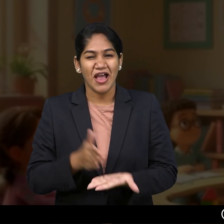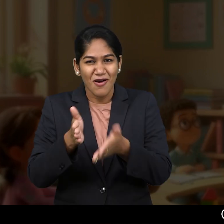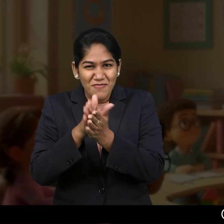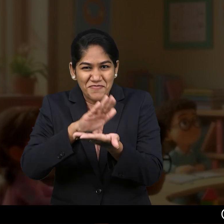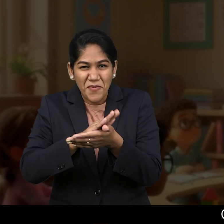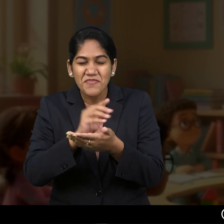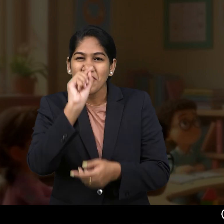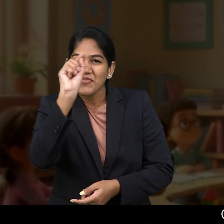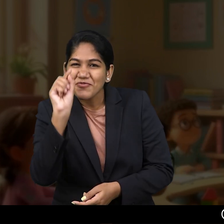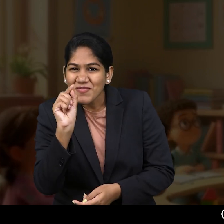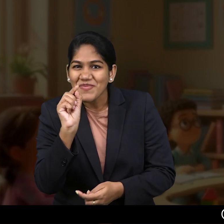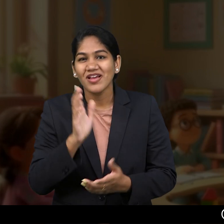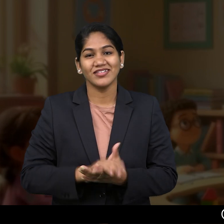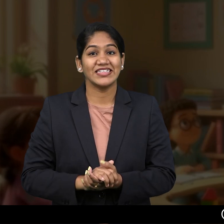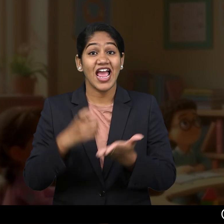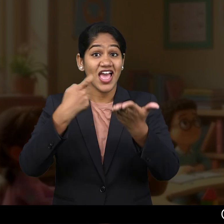கோதுமை,